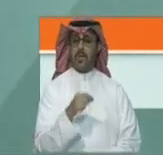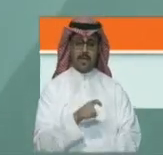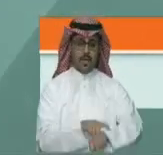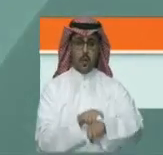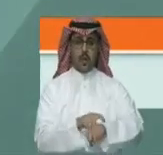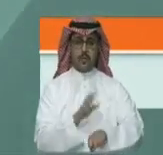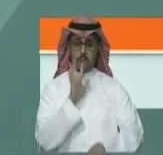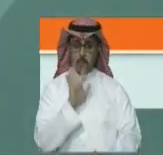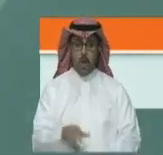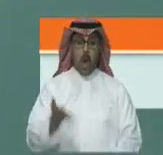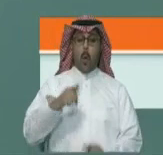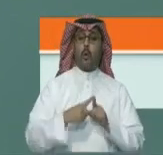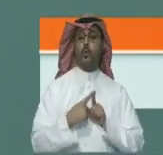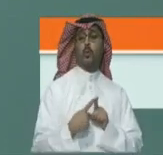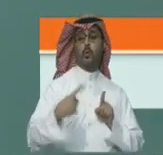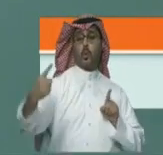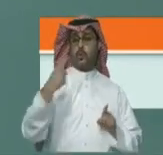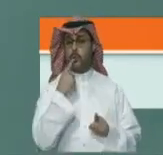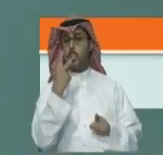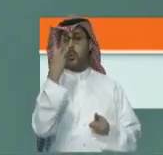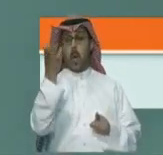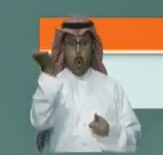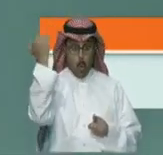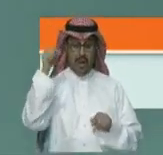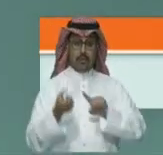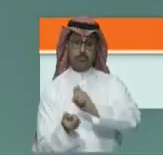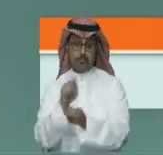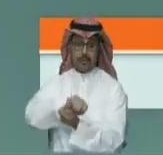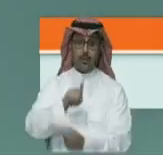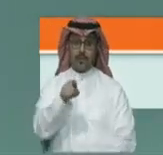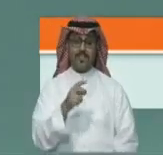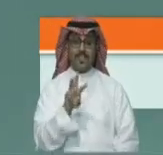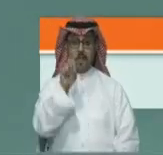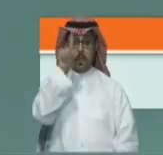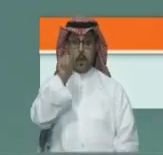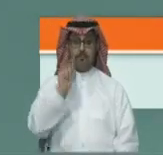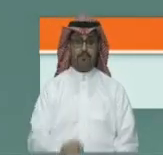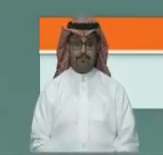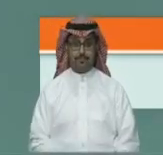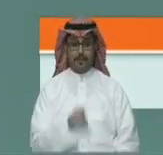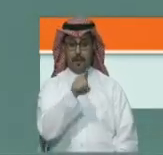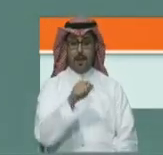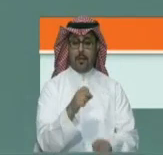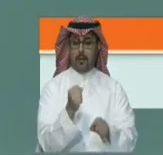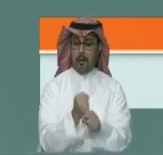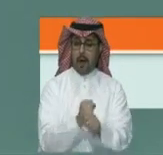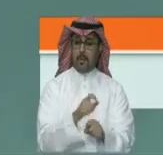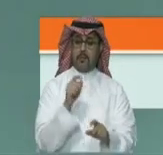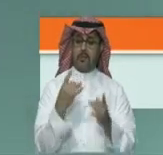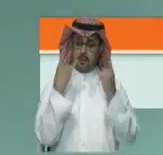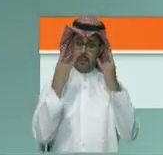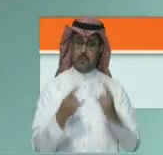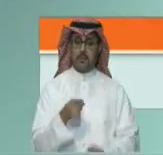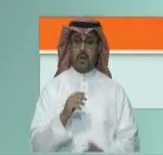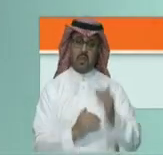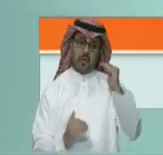على المستفيدين وتحقيق العدالة الناجزة. وأكدت الوزارة المضية قدما في تحسين المستهدفات التي سترفع من